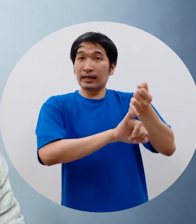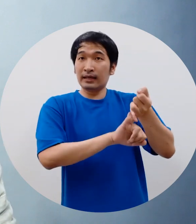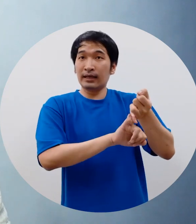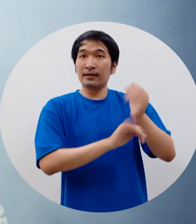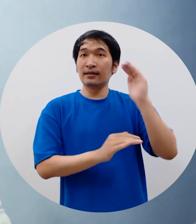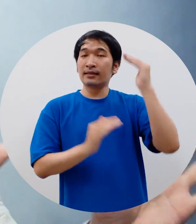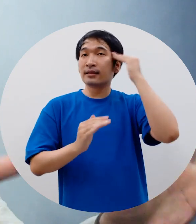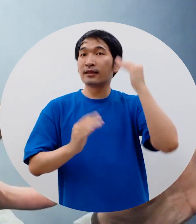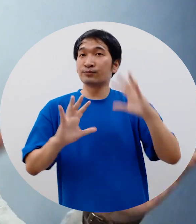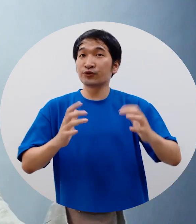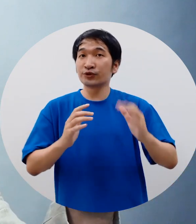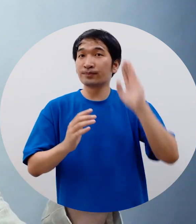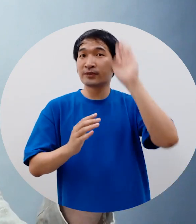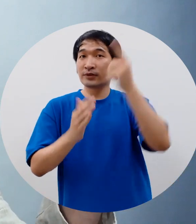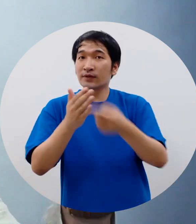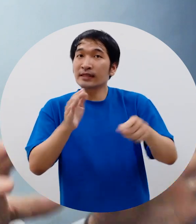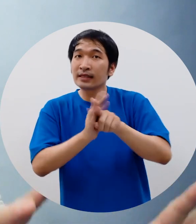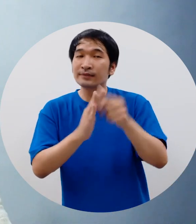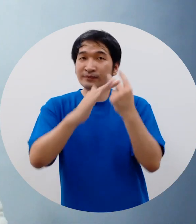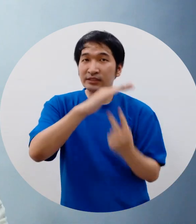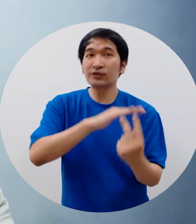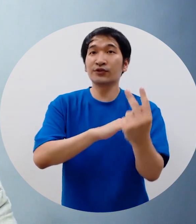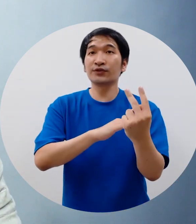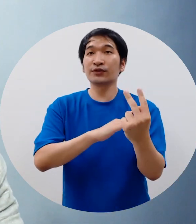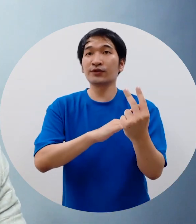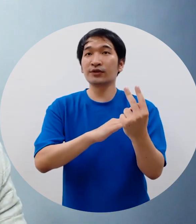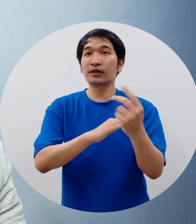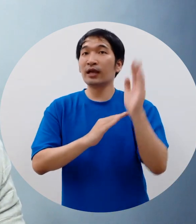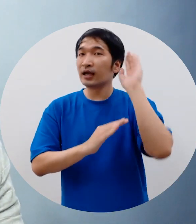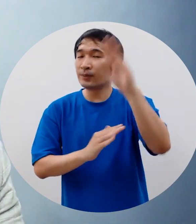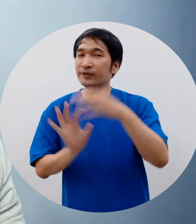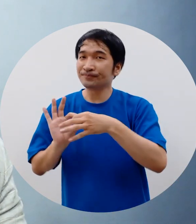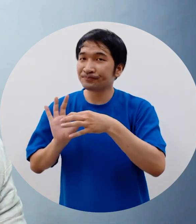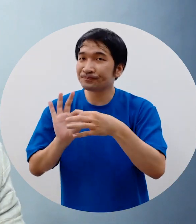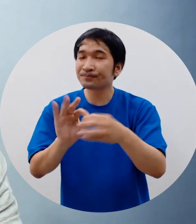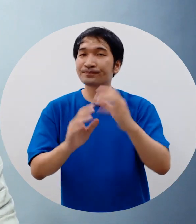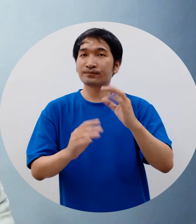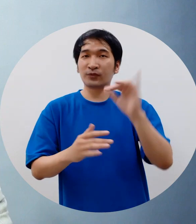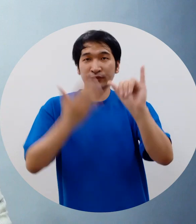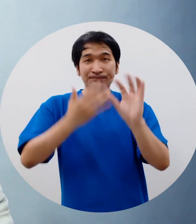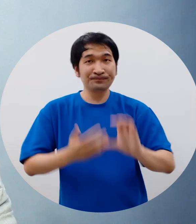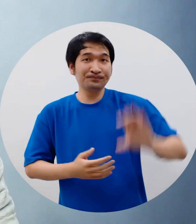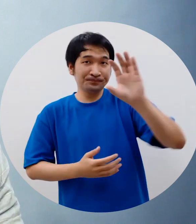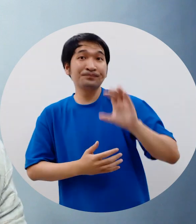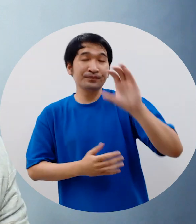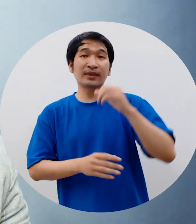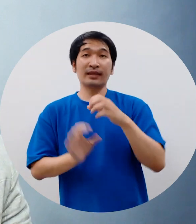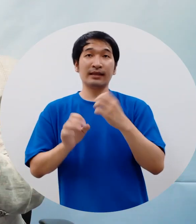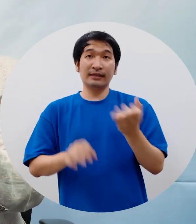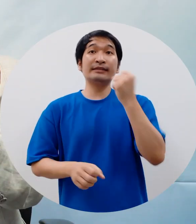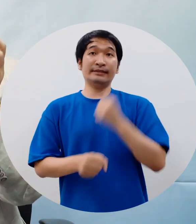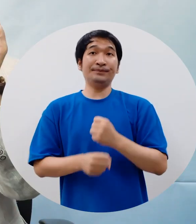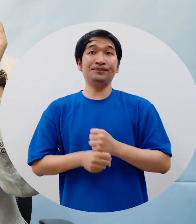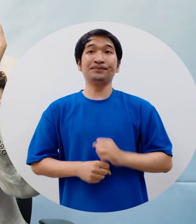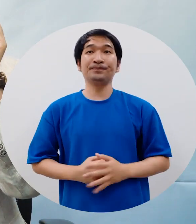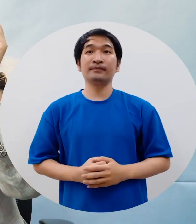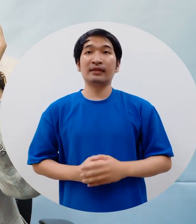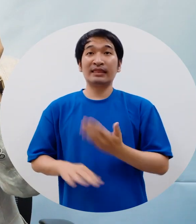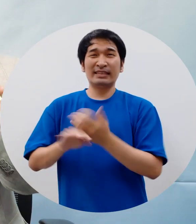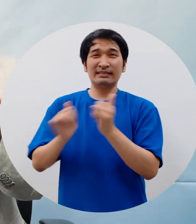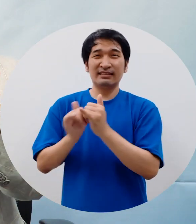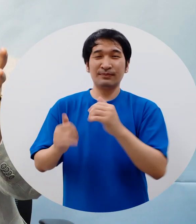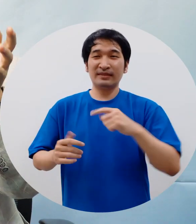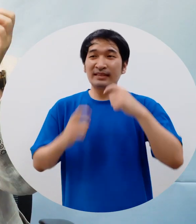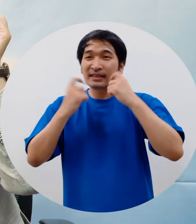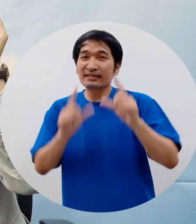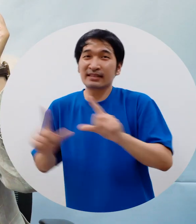공약, 대한민국의 밝은 미래에 대한 제 비전을 말씀을 드렸는데요. 앞으로 이런 시간 자주 갖겠습니다. 상대의